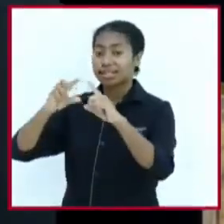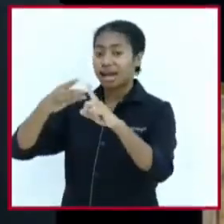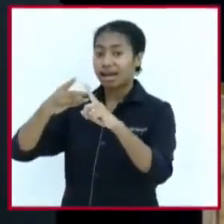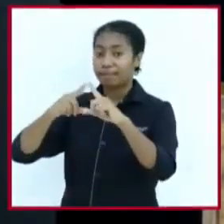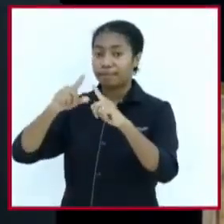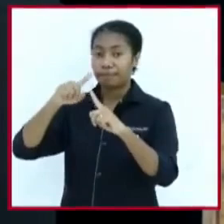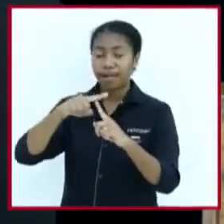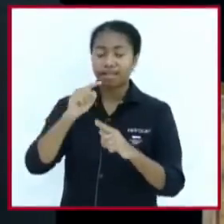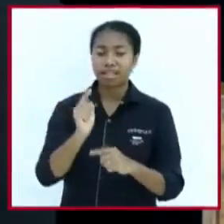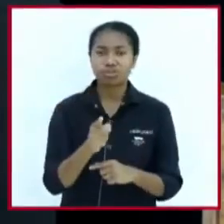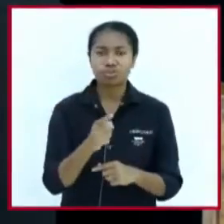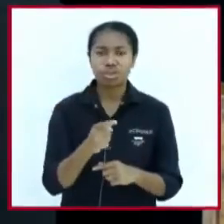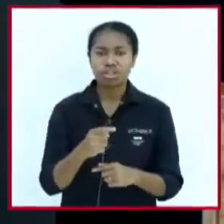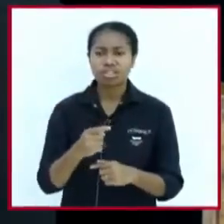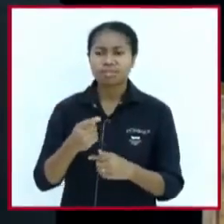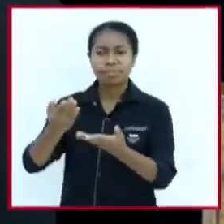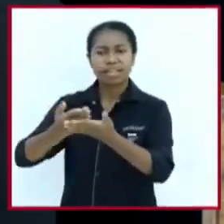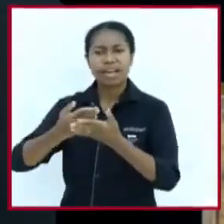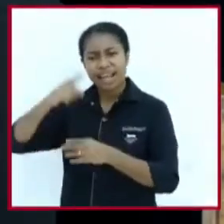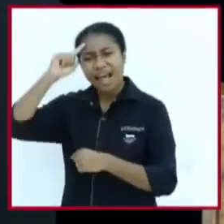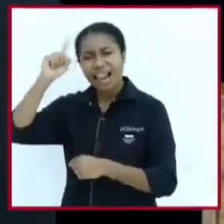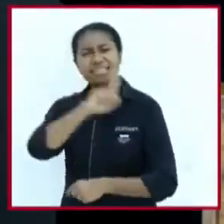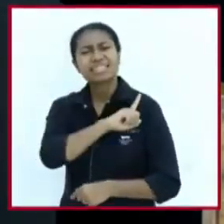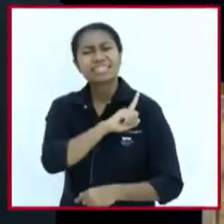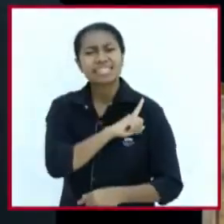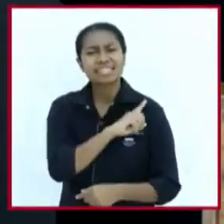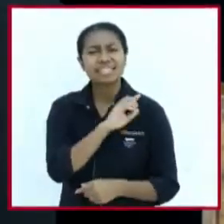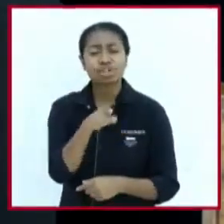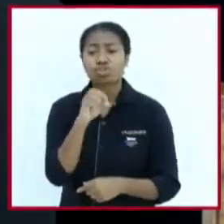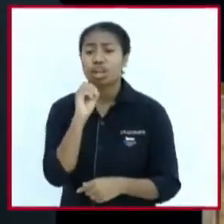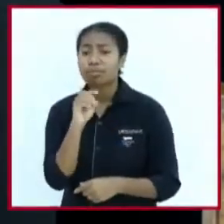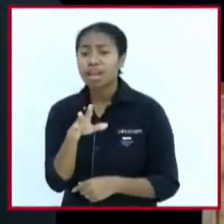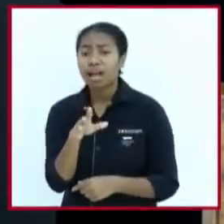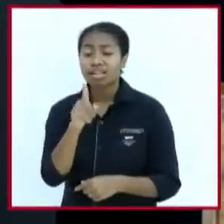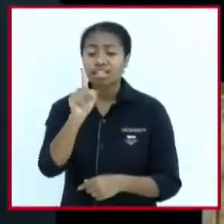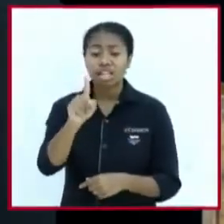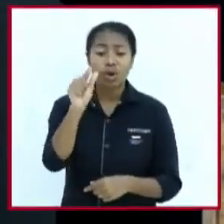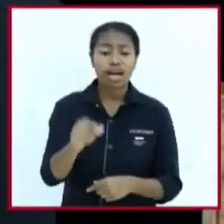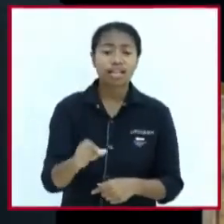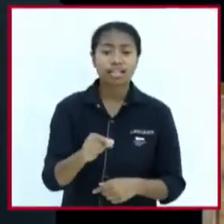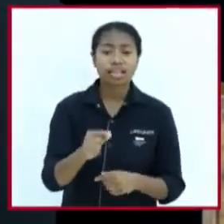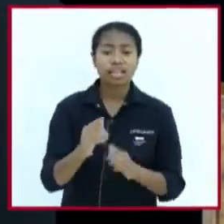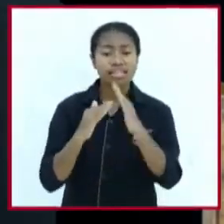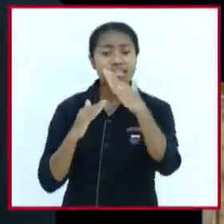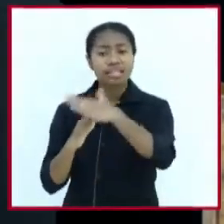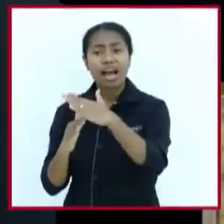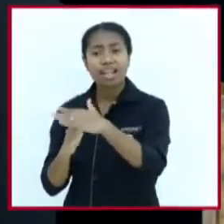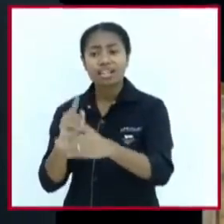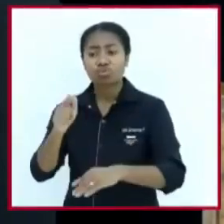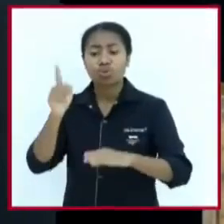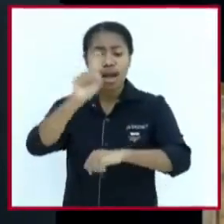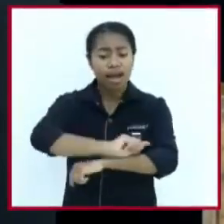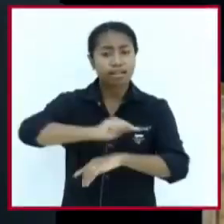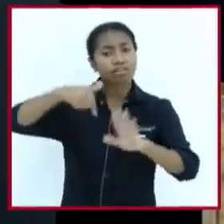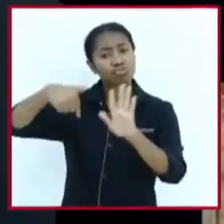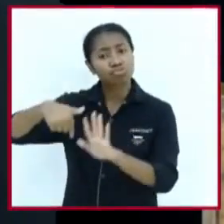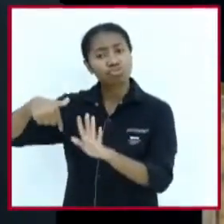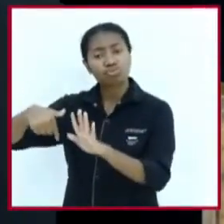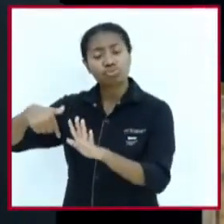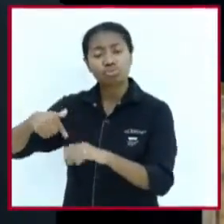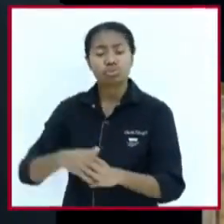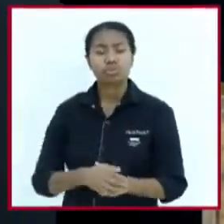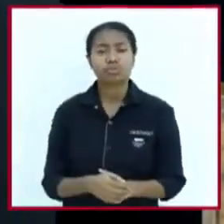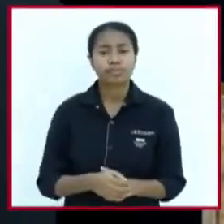dibilang enam hari Lamanya kamu kerja satu hari hari perhentian hari sabat hari ketujuh Kami punya dan